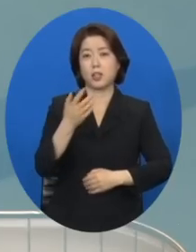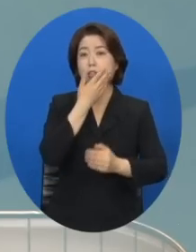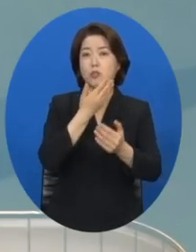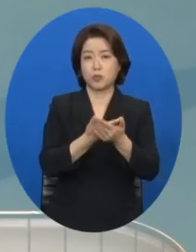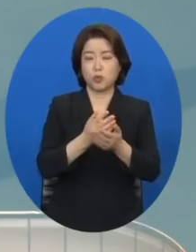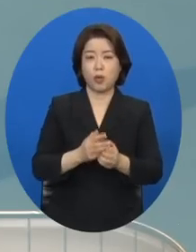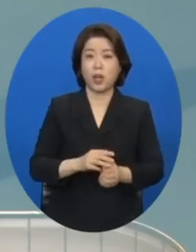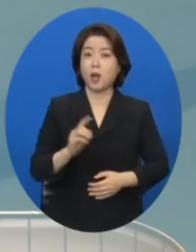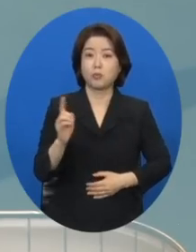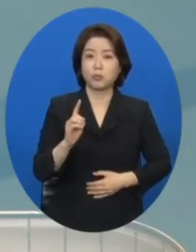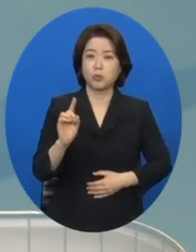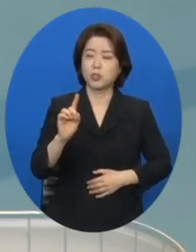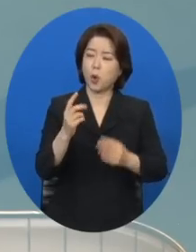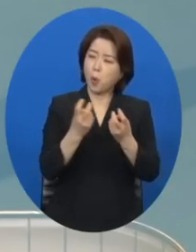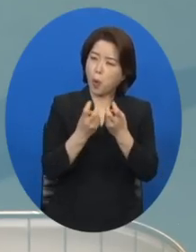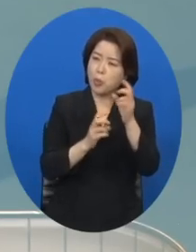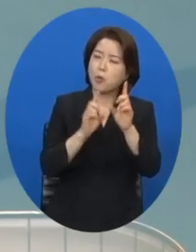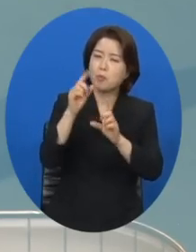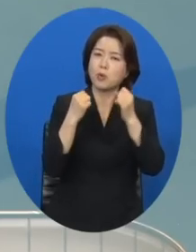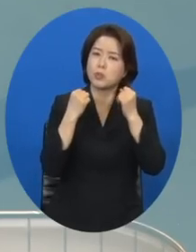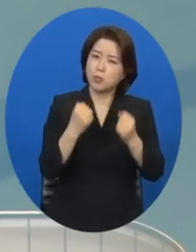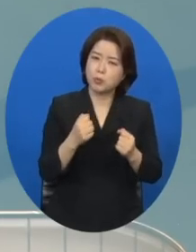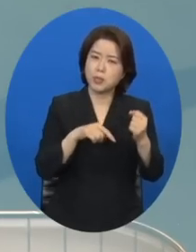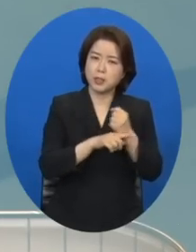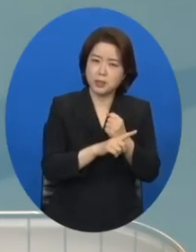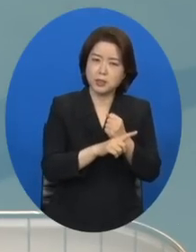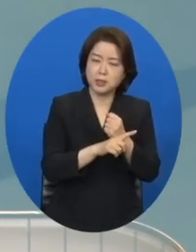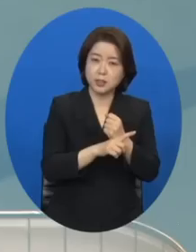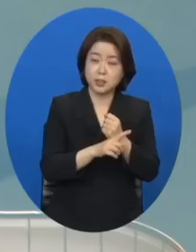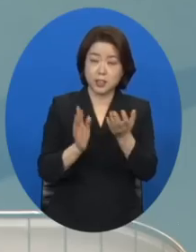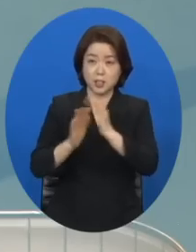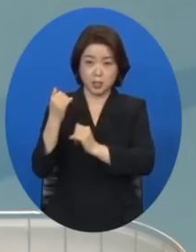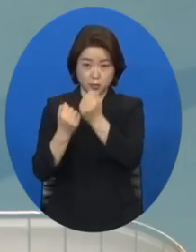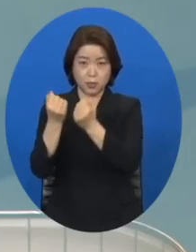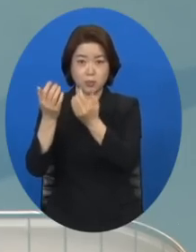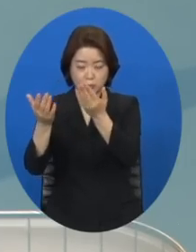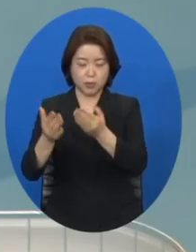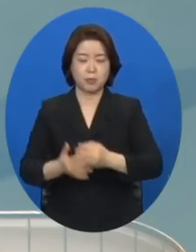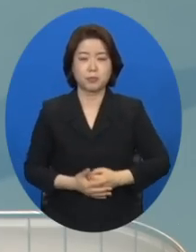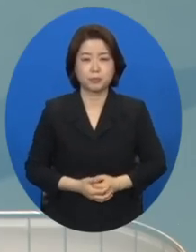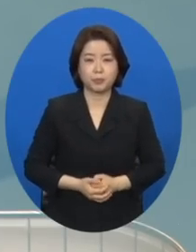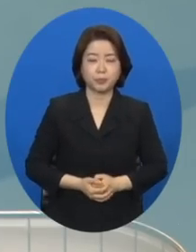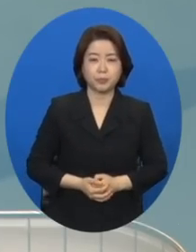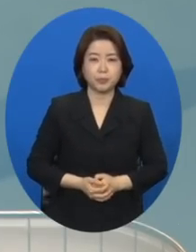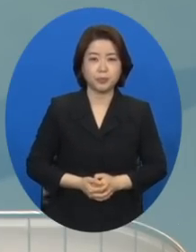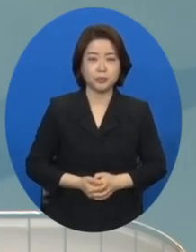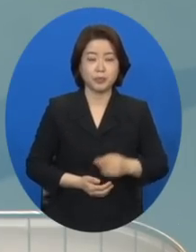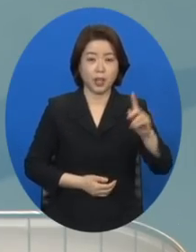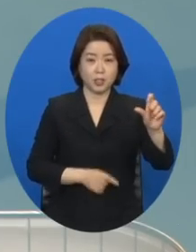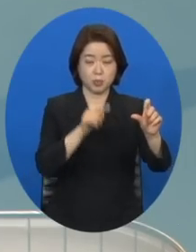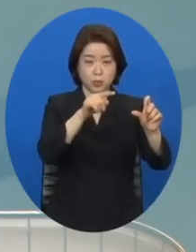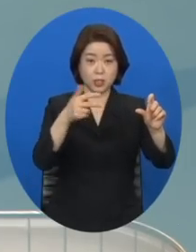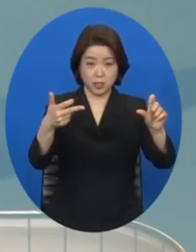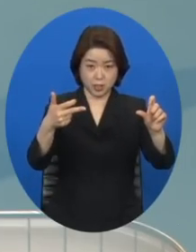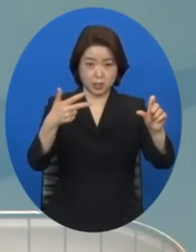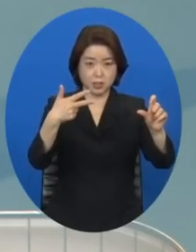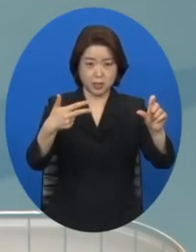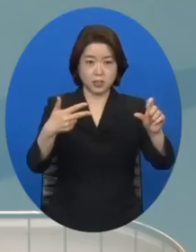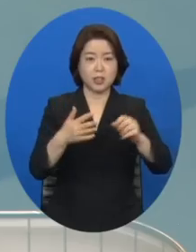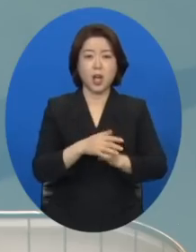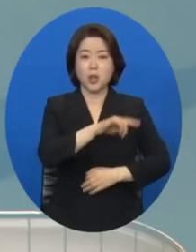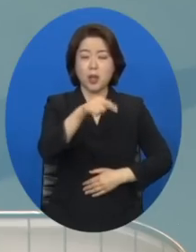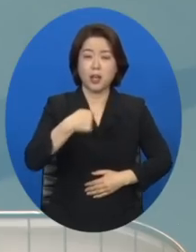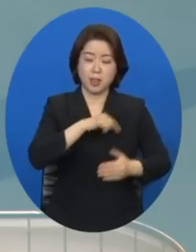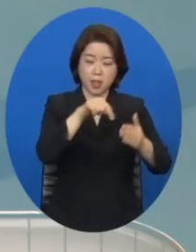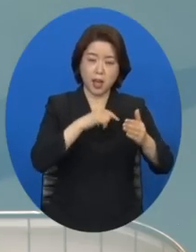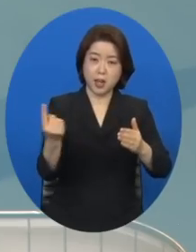어떻게 머무는 것이냐 예수님이 그를 설명을 하십니다 자 그래서 7절 말씀에 보면요 너희가 내 안에